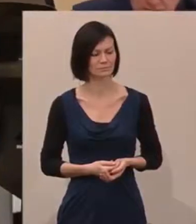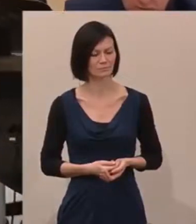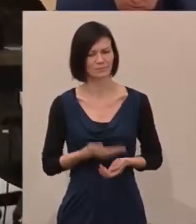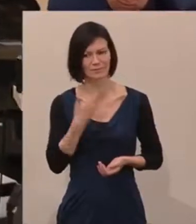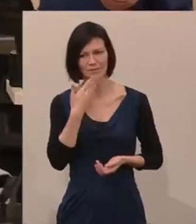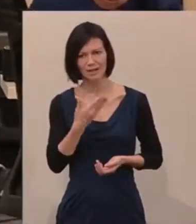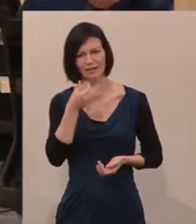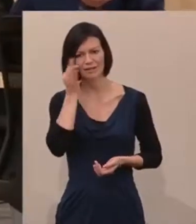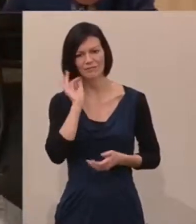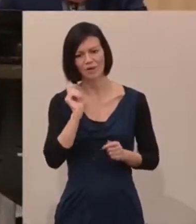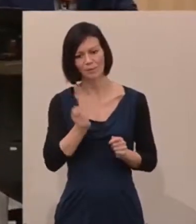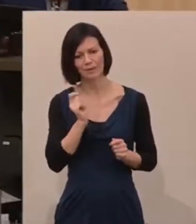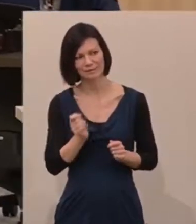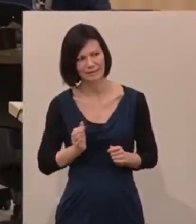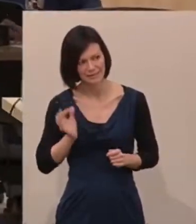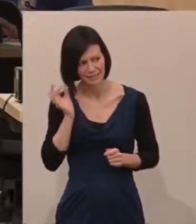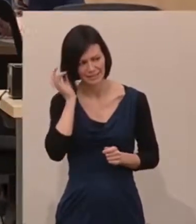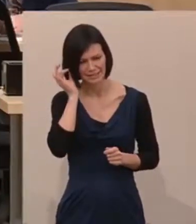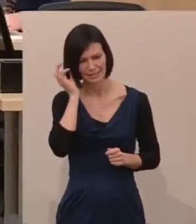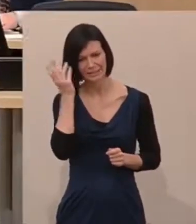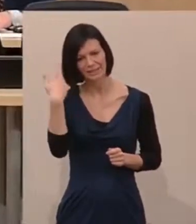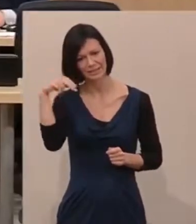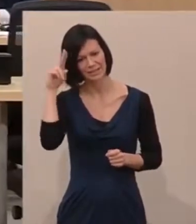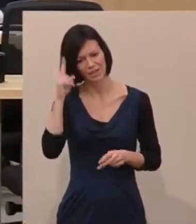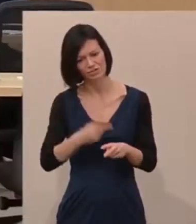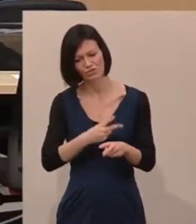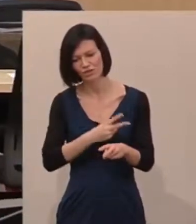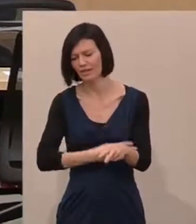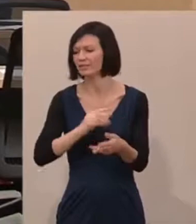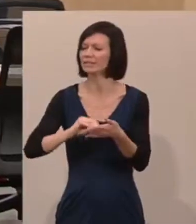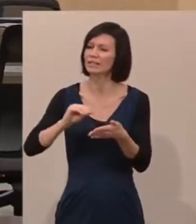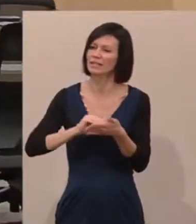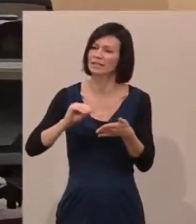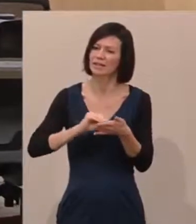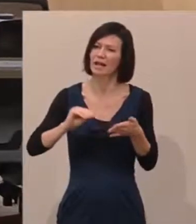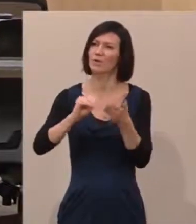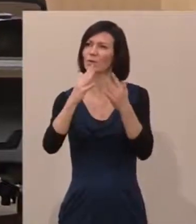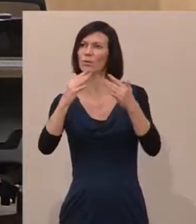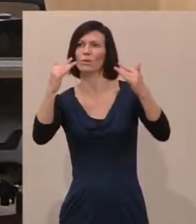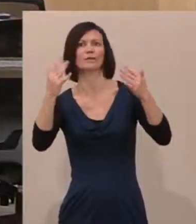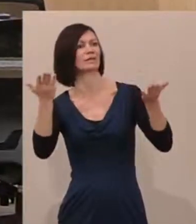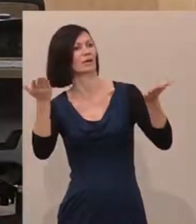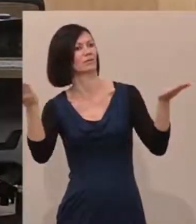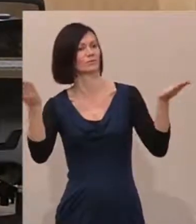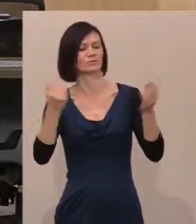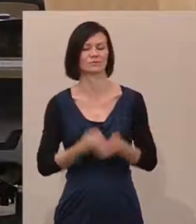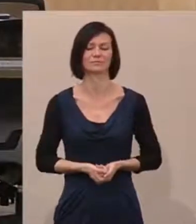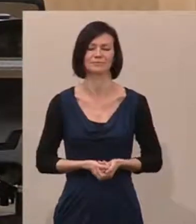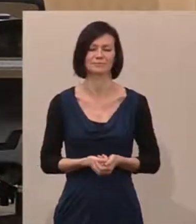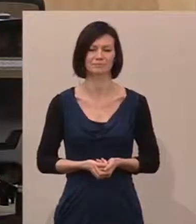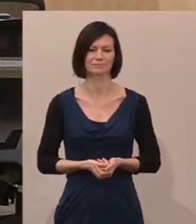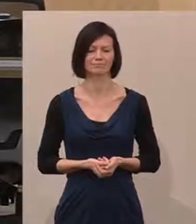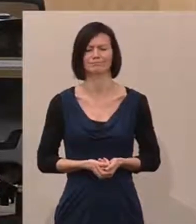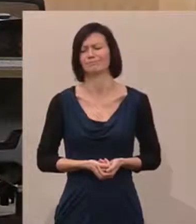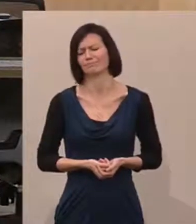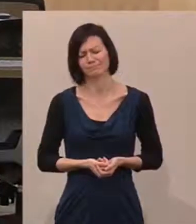Danke, Frau Präsidentin, Herr Staatssekretär, Hohes Haus. Es steht ja außer Frage, dass